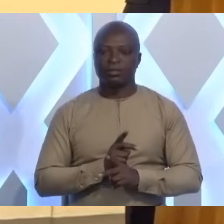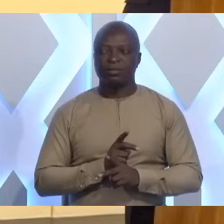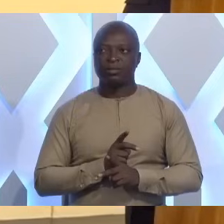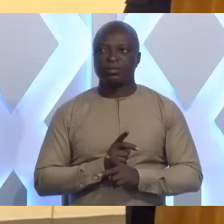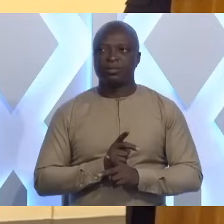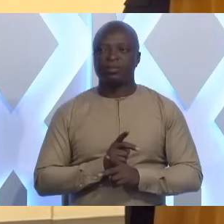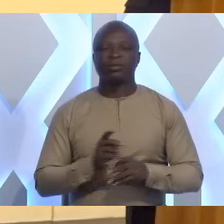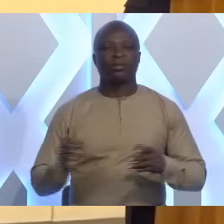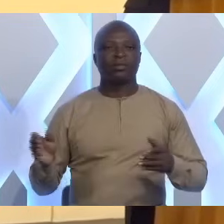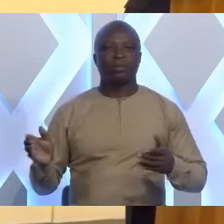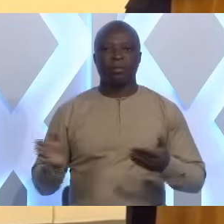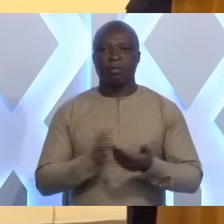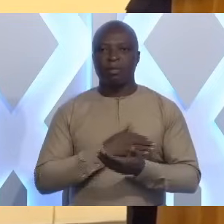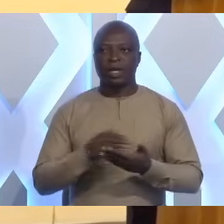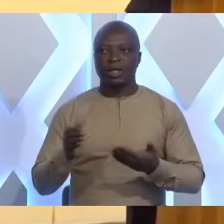malgré